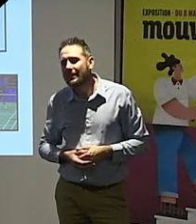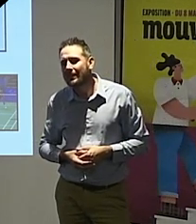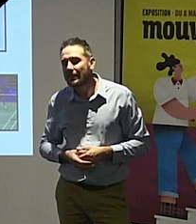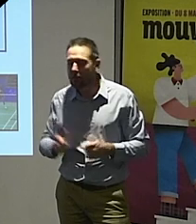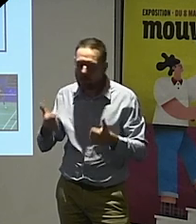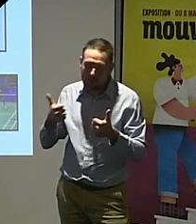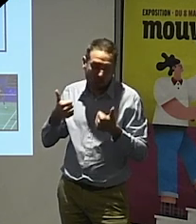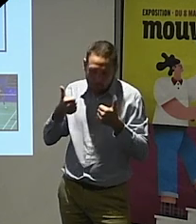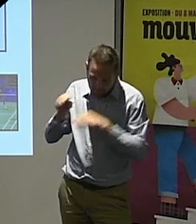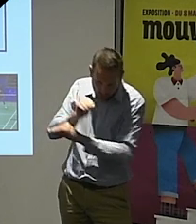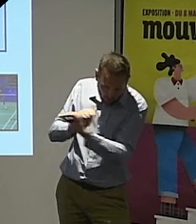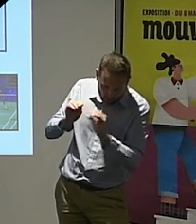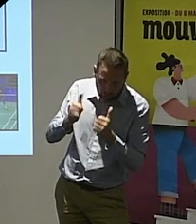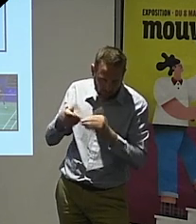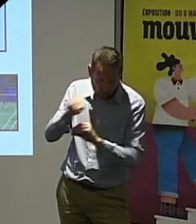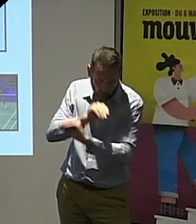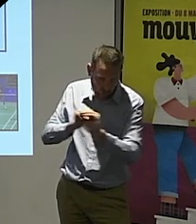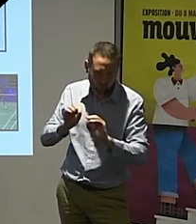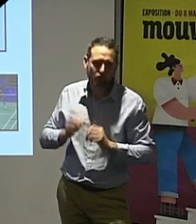La bienveillance.